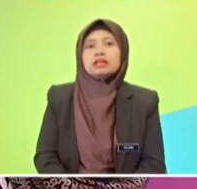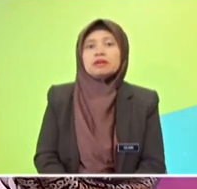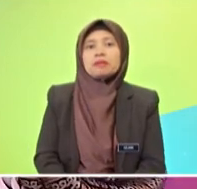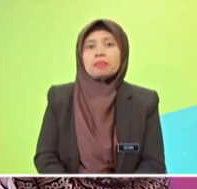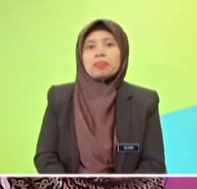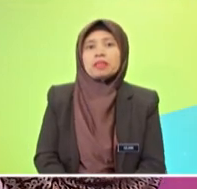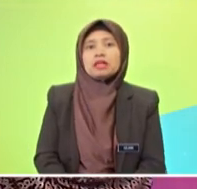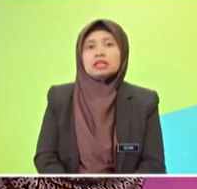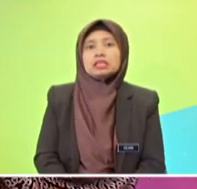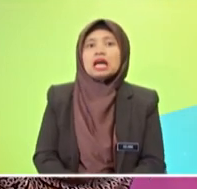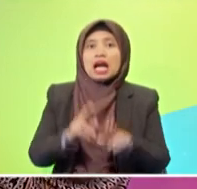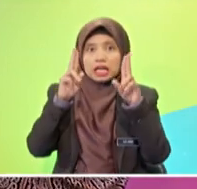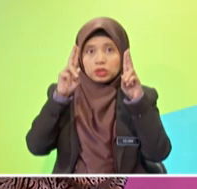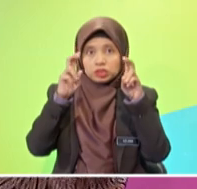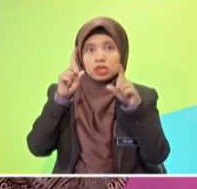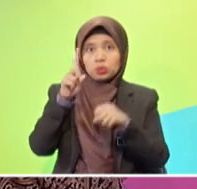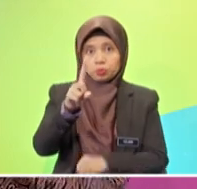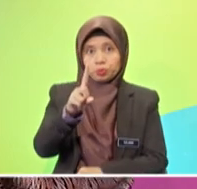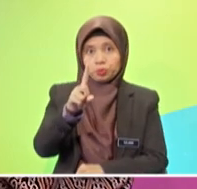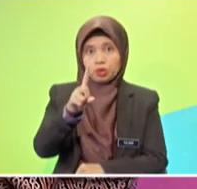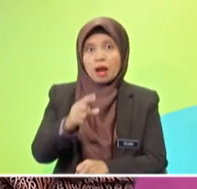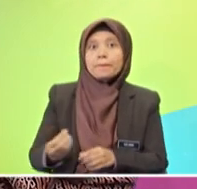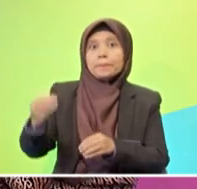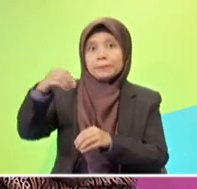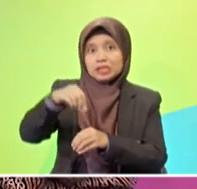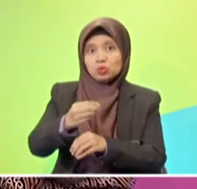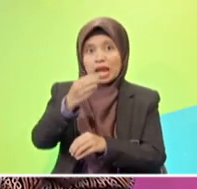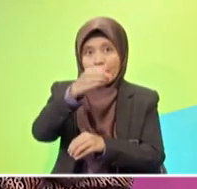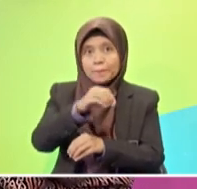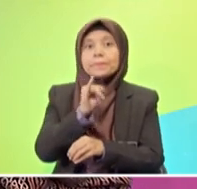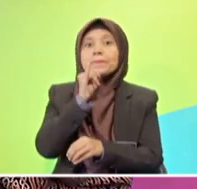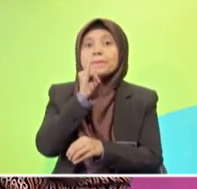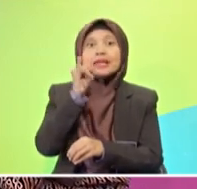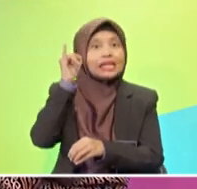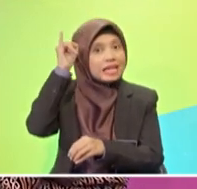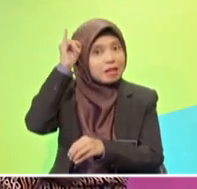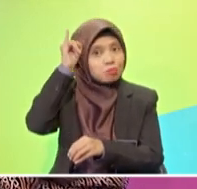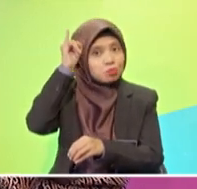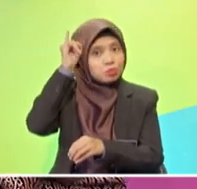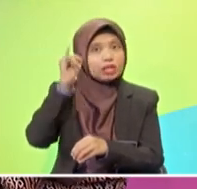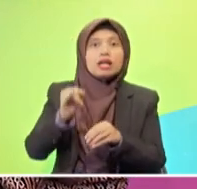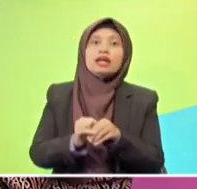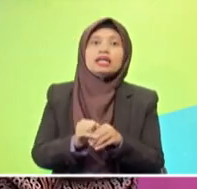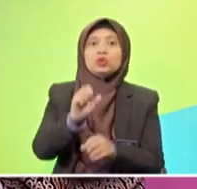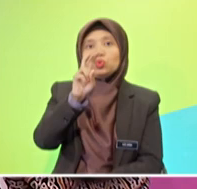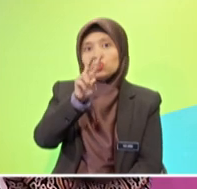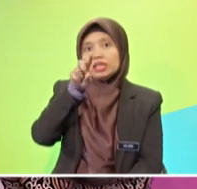ilmu yang pertama ialah segmen menyulam ilmu standar pembelajaran kita pada hari ini ialah